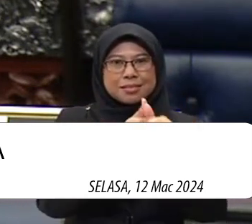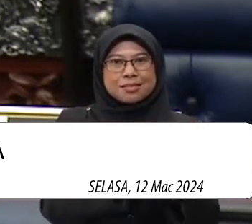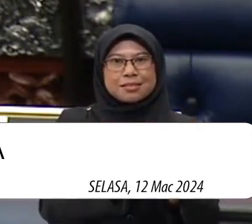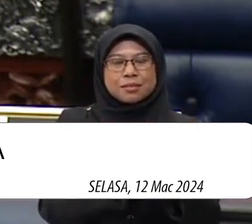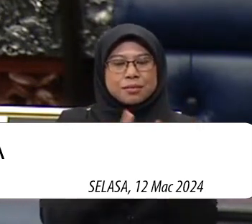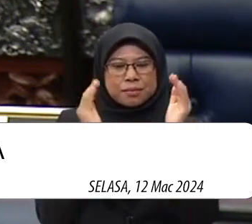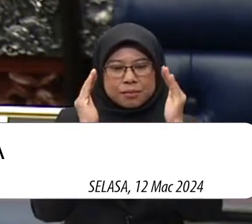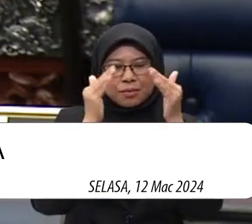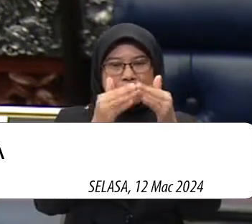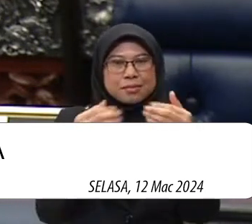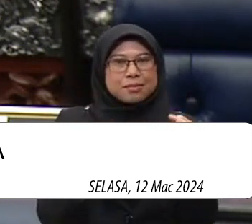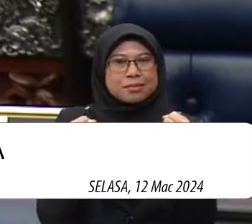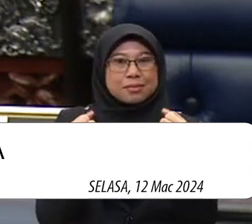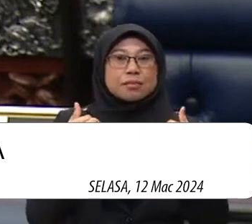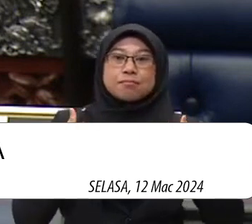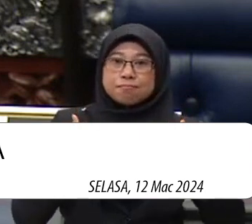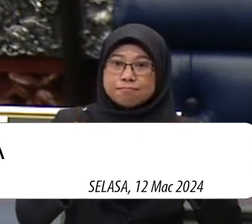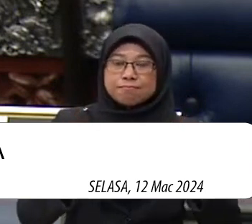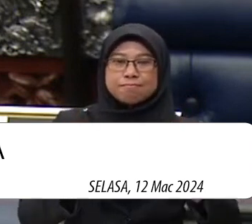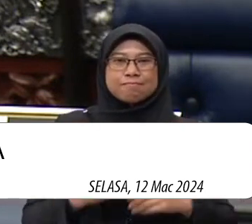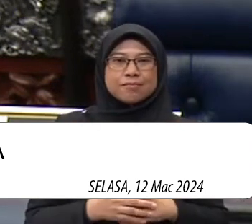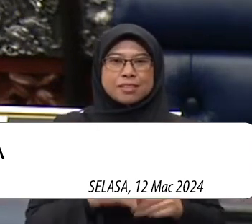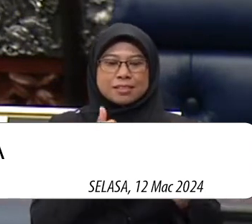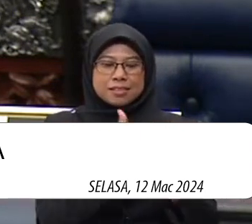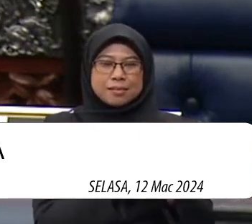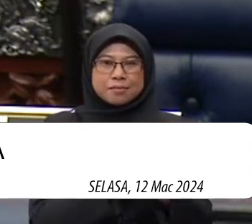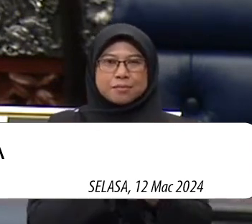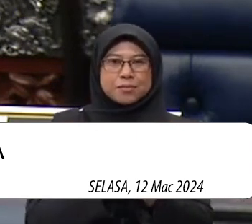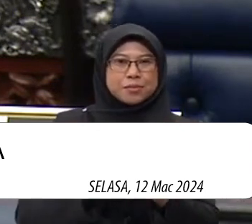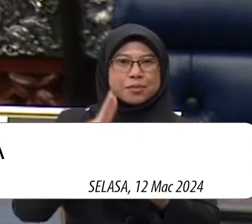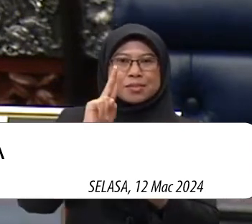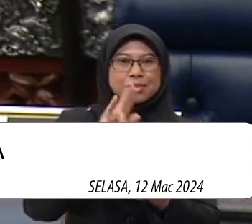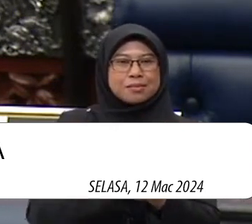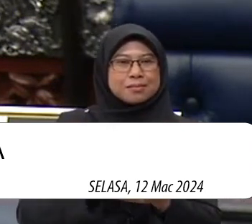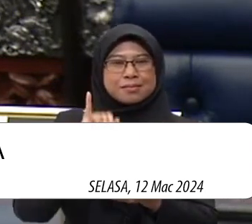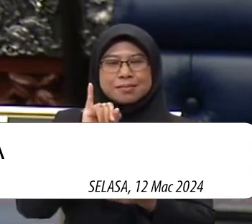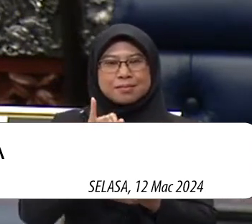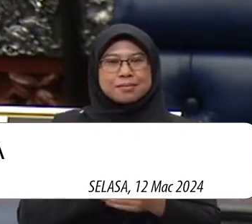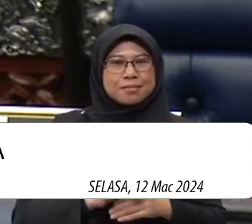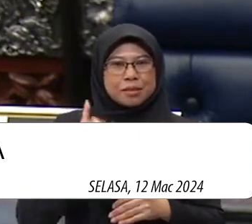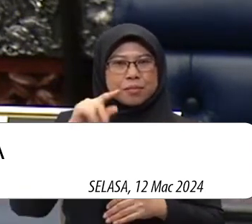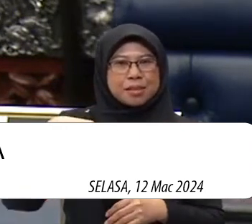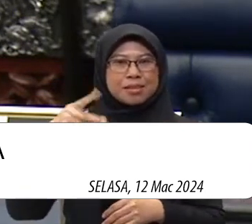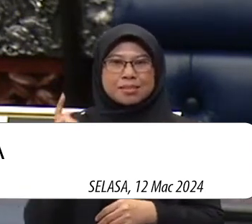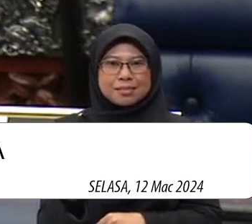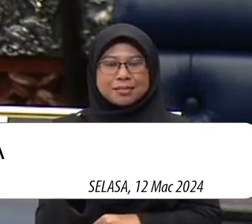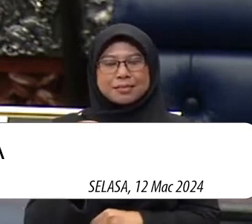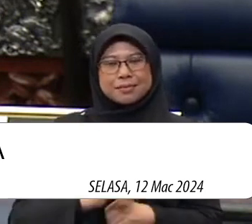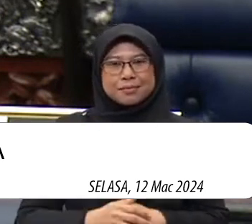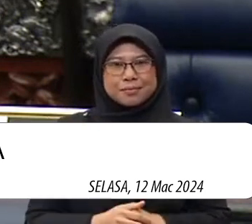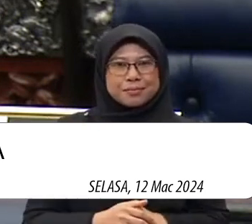fokus kekuatan yang ada kepada setiap institusi pengajian tinggi kita di di